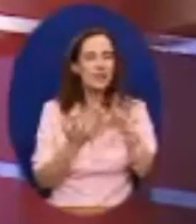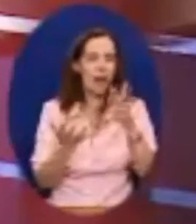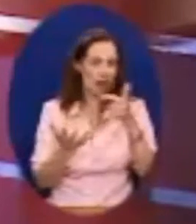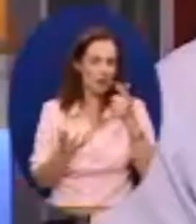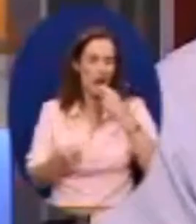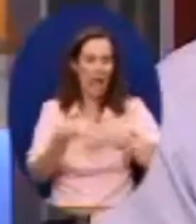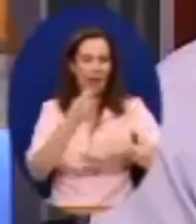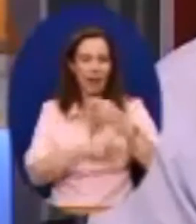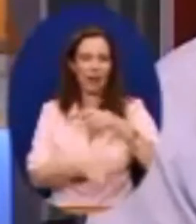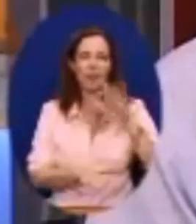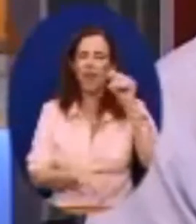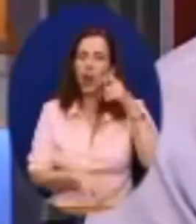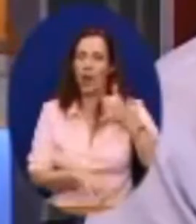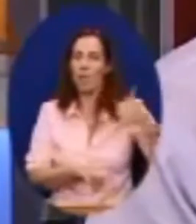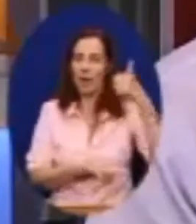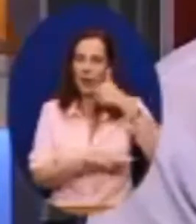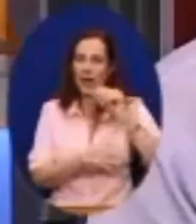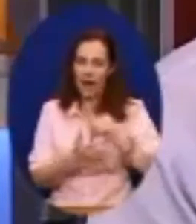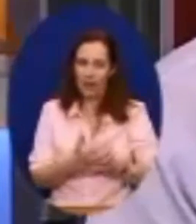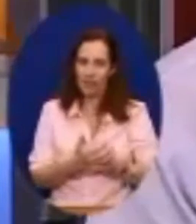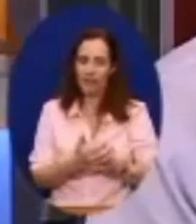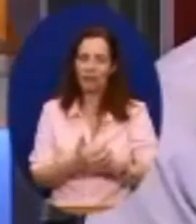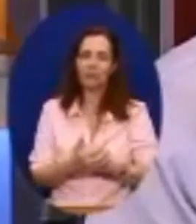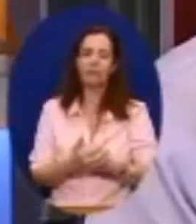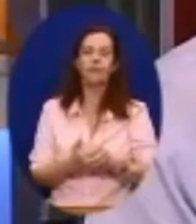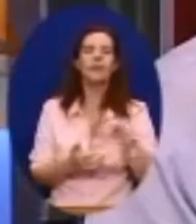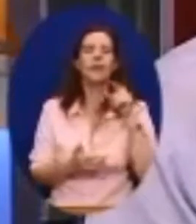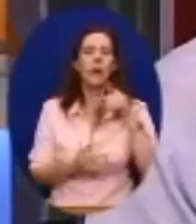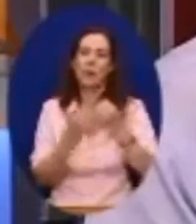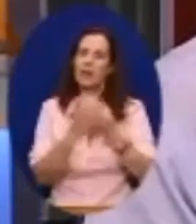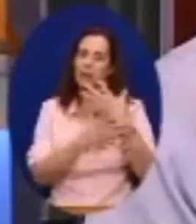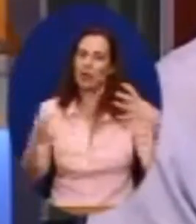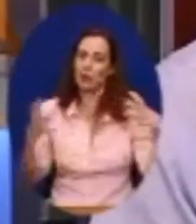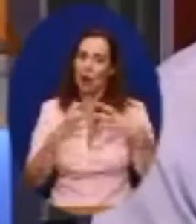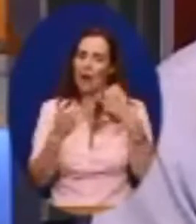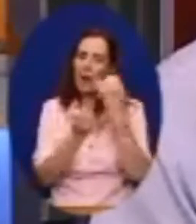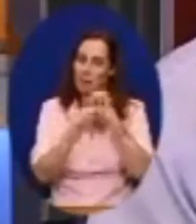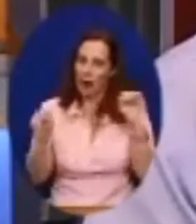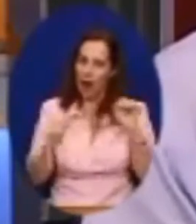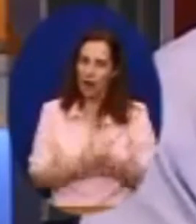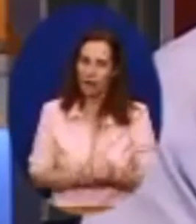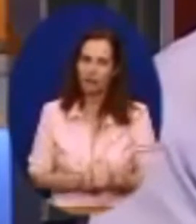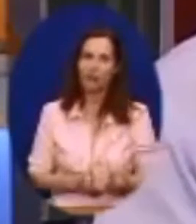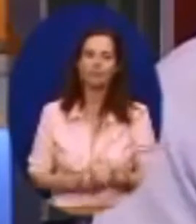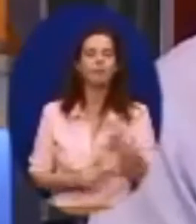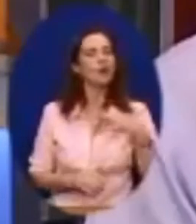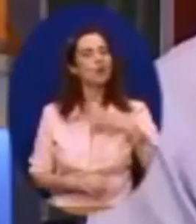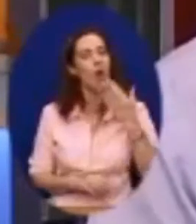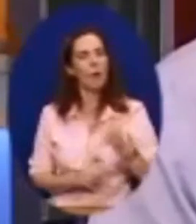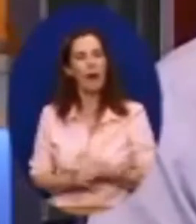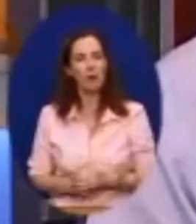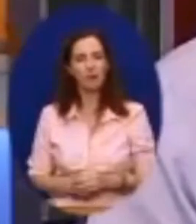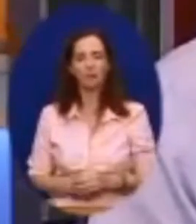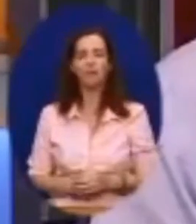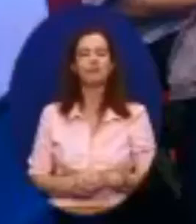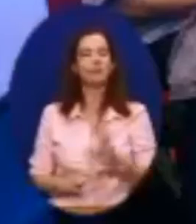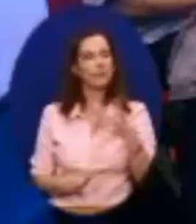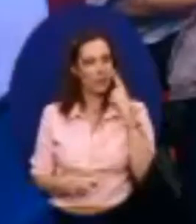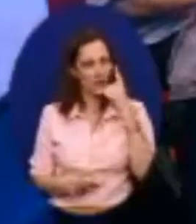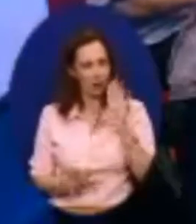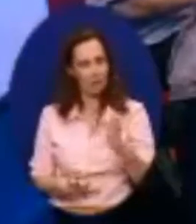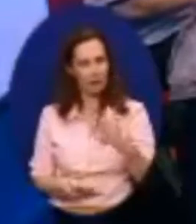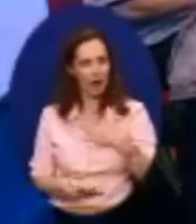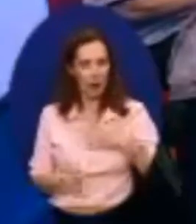שלום, בועז ארד, מנכ"ל מרכז עין רנד בישראל וממייסדי התנועה הליברלית. שלום רב, שלומך. מצוין, תודה. תשמע,